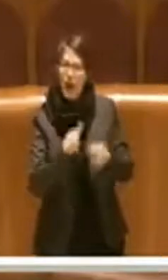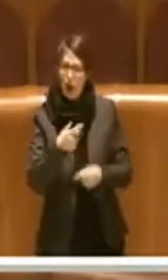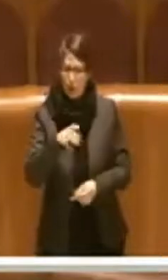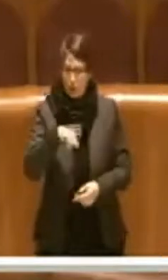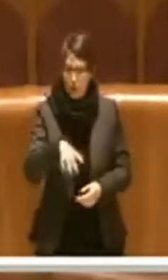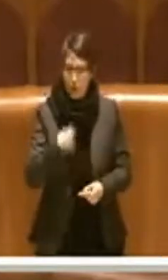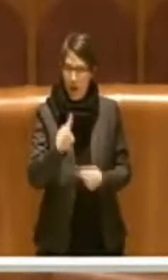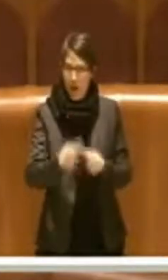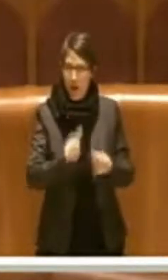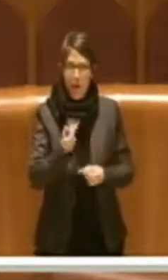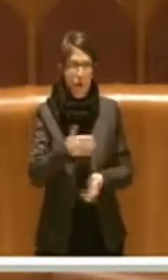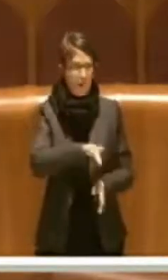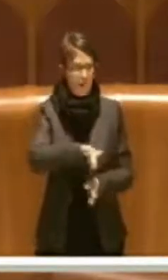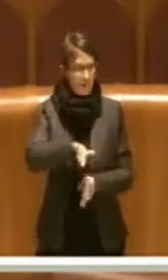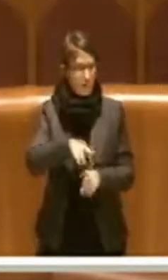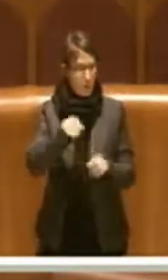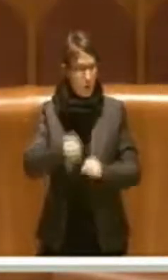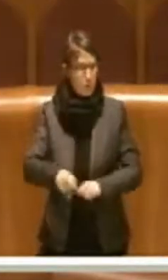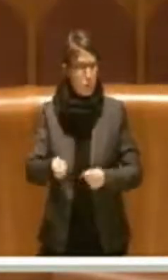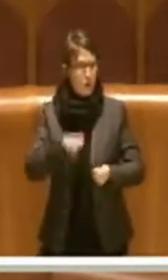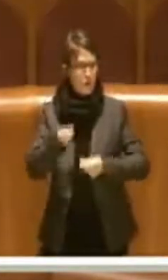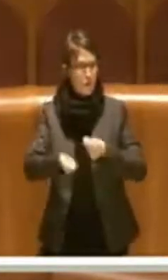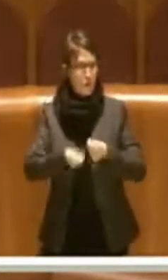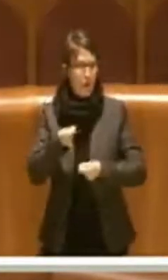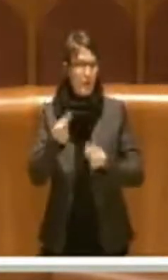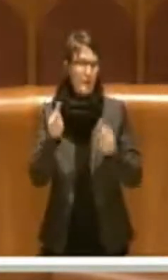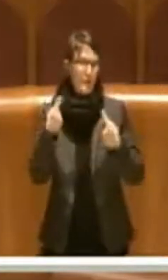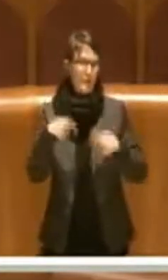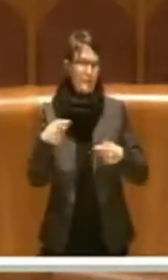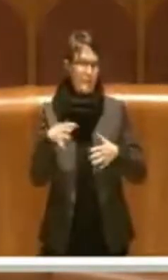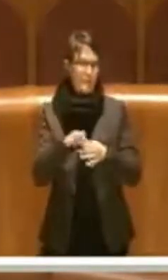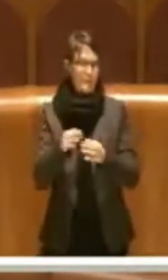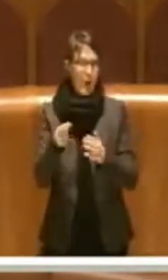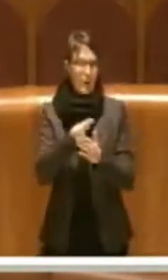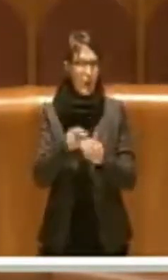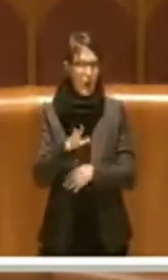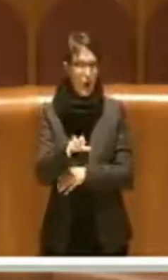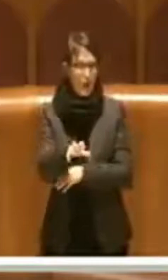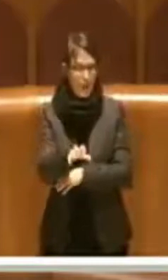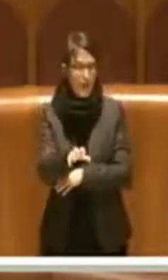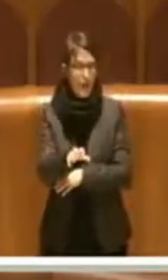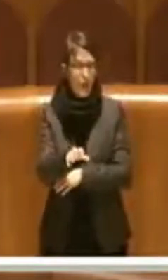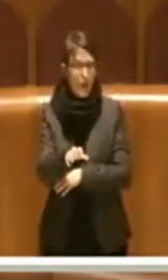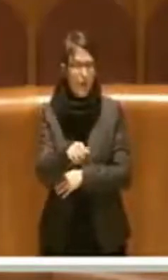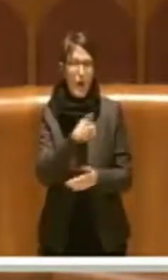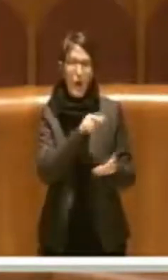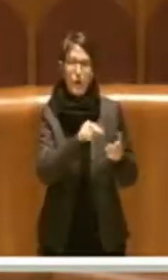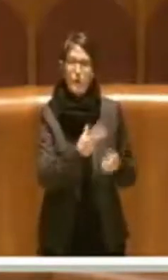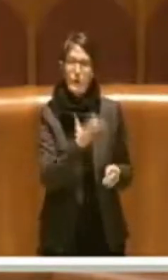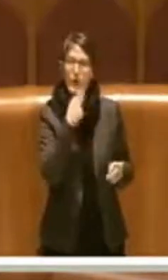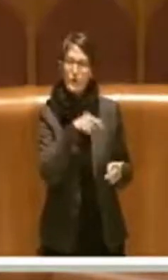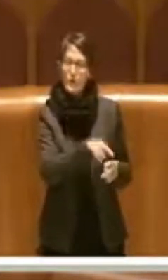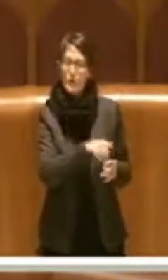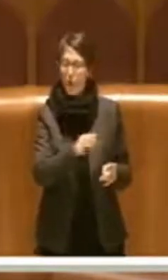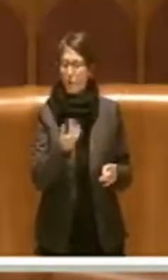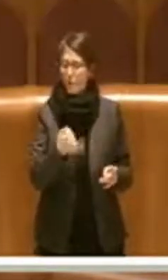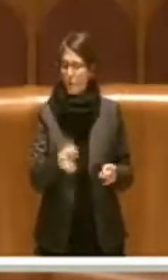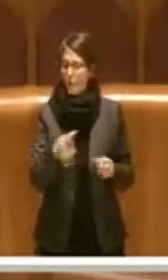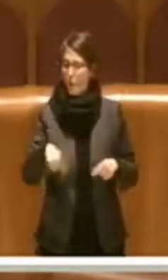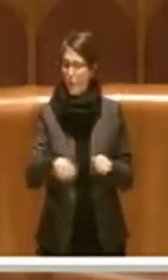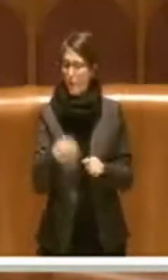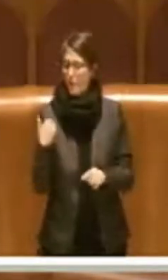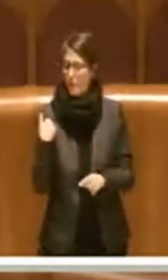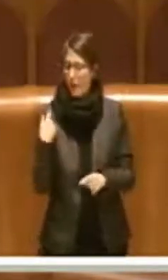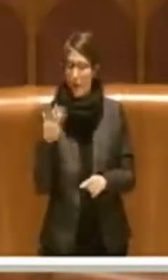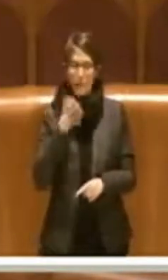e residui da spendere all'interno di questi programmi di recupero, abbiamo saputo recentemente nell'ultima commissione